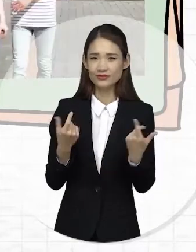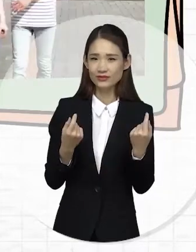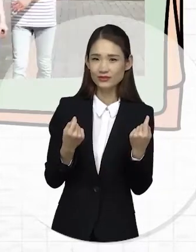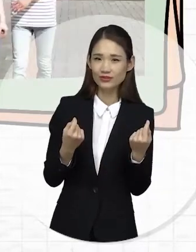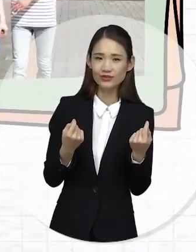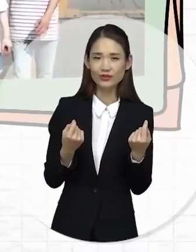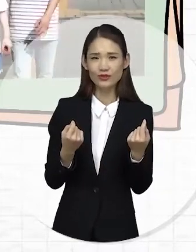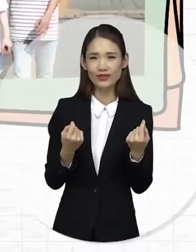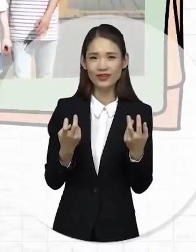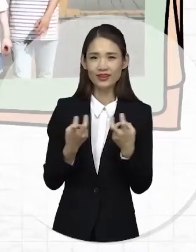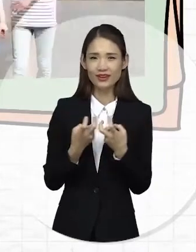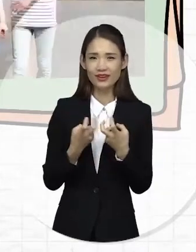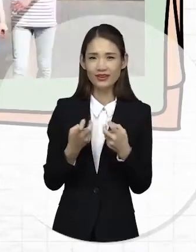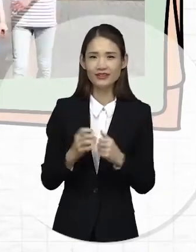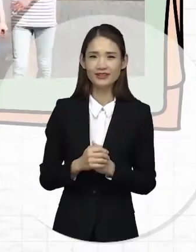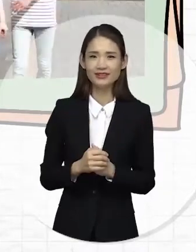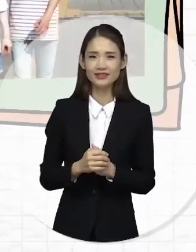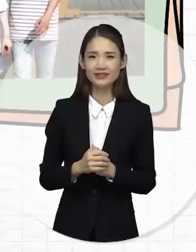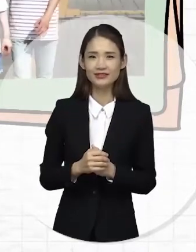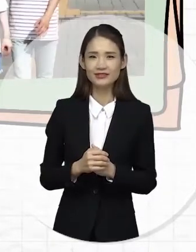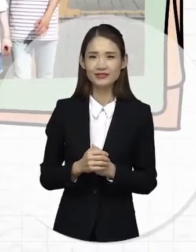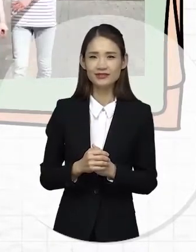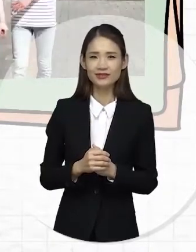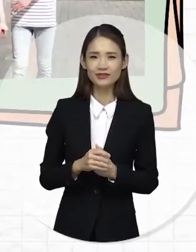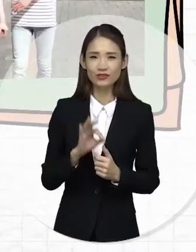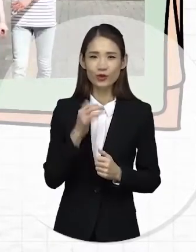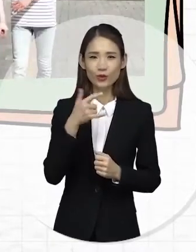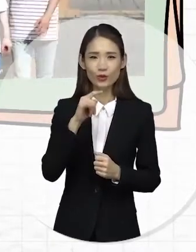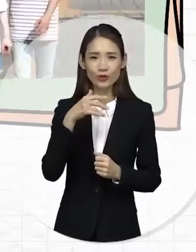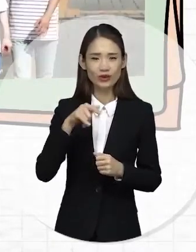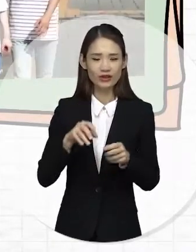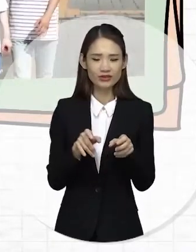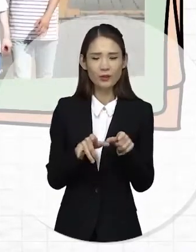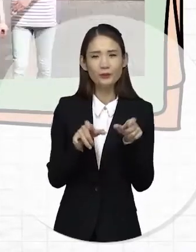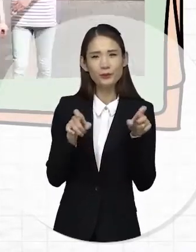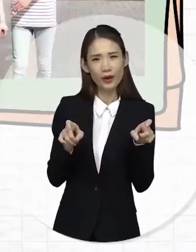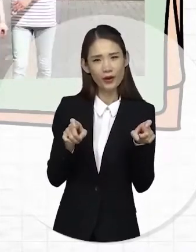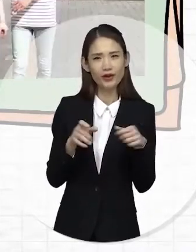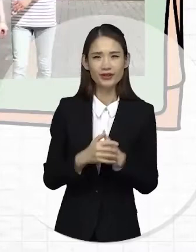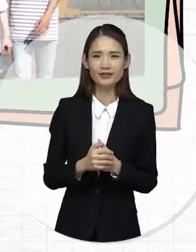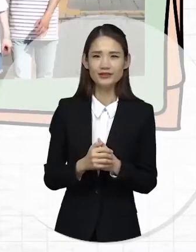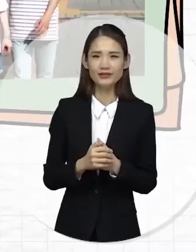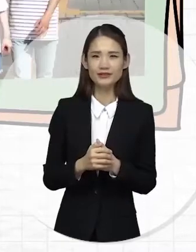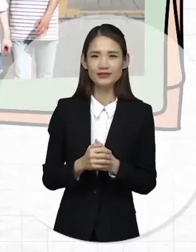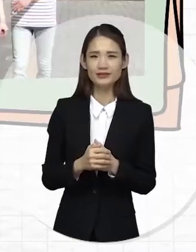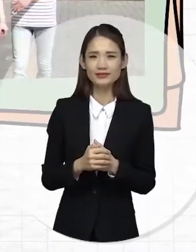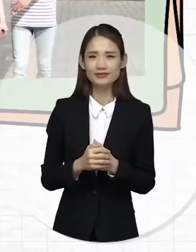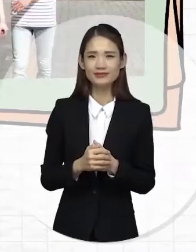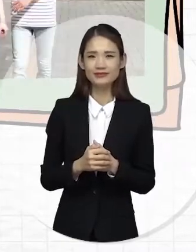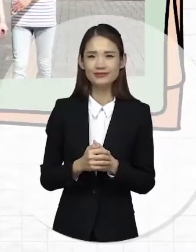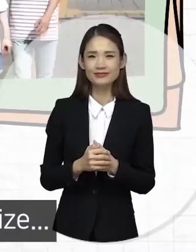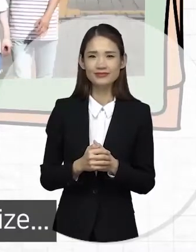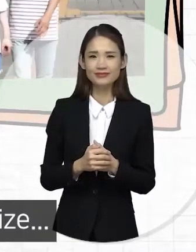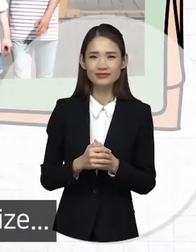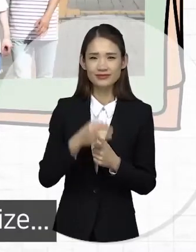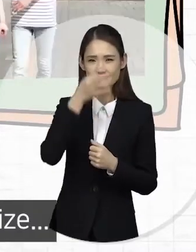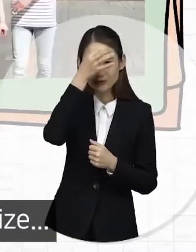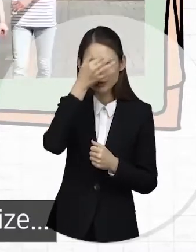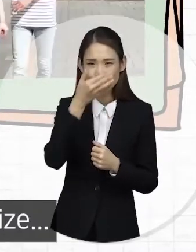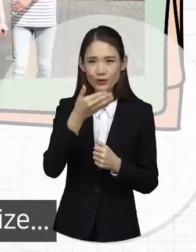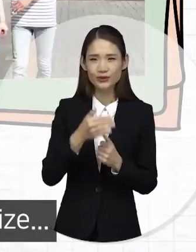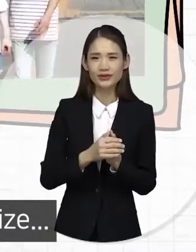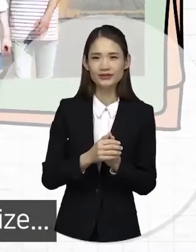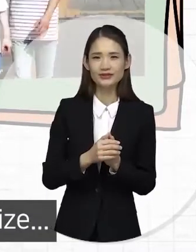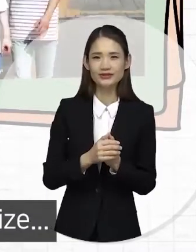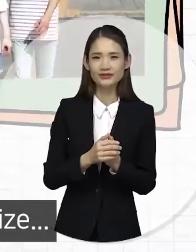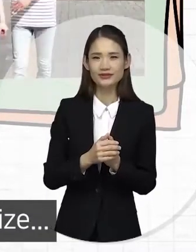조금. 저요? 다리가 계속 아까부터 이것도 제가 오다리라서 계속 다리가 벌어져가지고 TMI. 너무